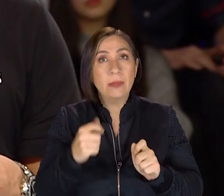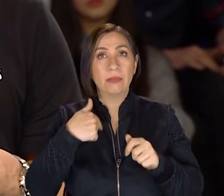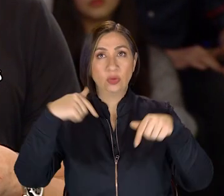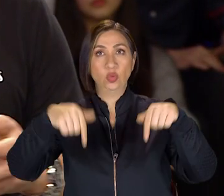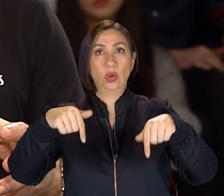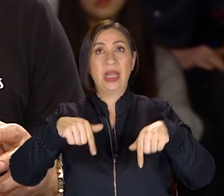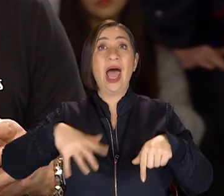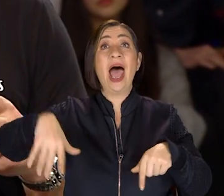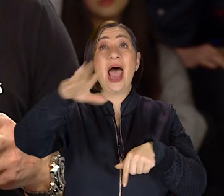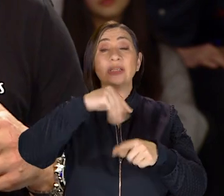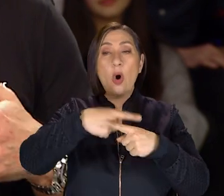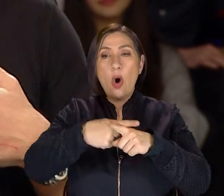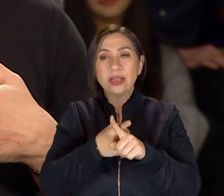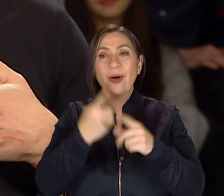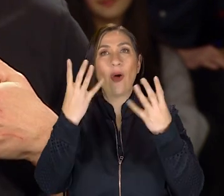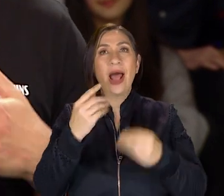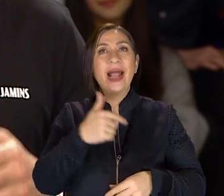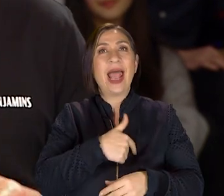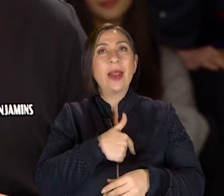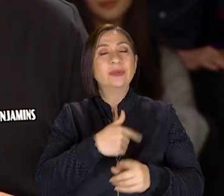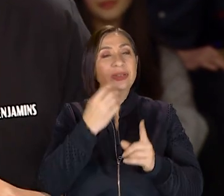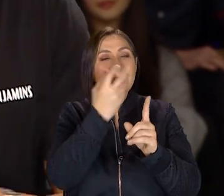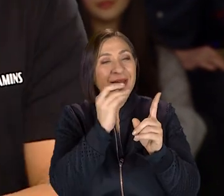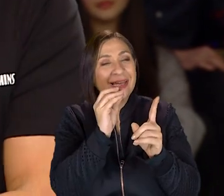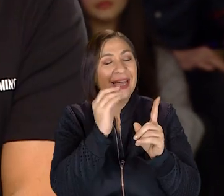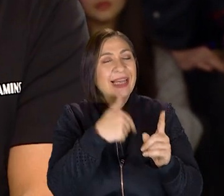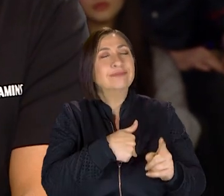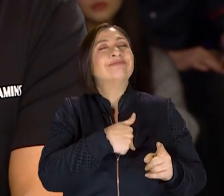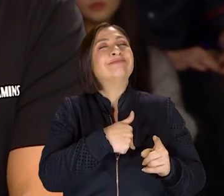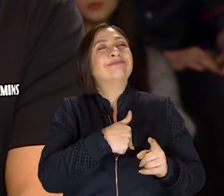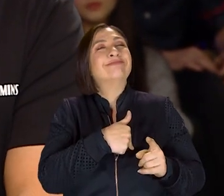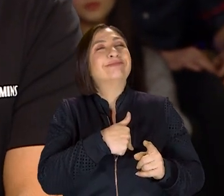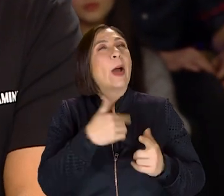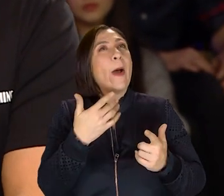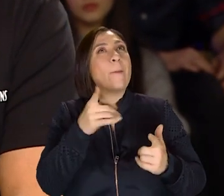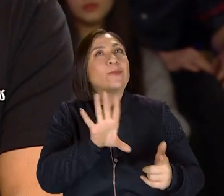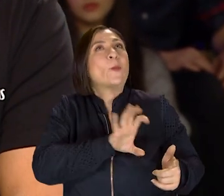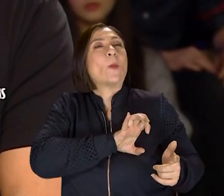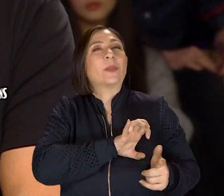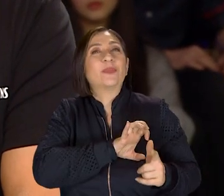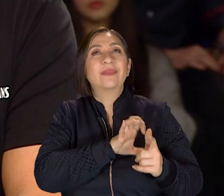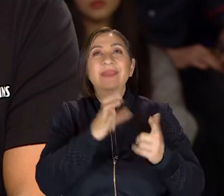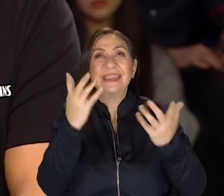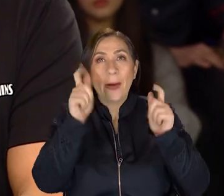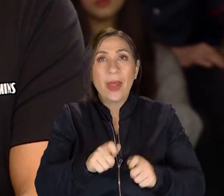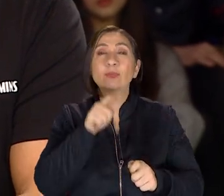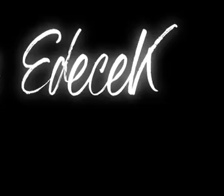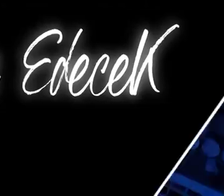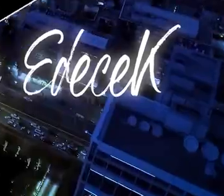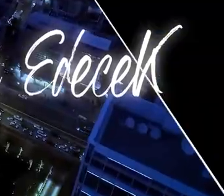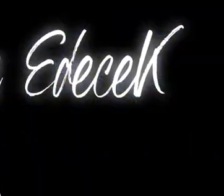anda herkesin ortak payda da kalbine dokunacak şarkıyı nasıl ortaya koyabilirim? Derdi vardı bu dörtlünün. Ve...